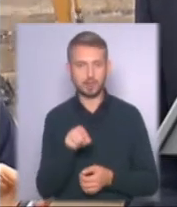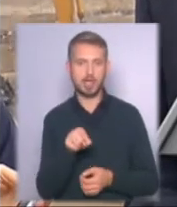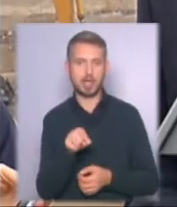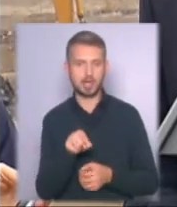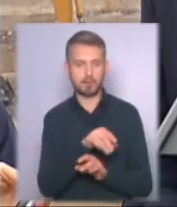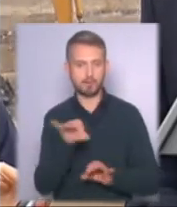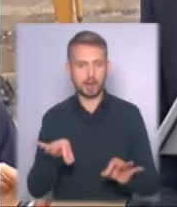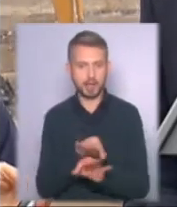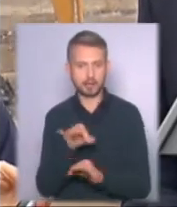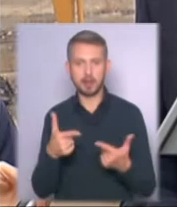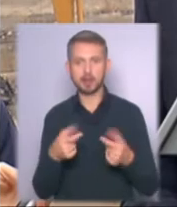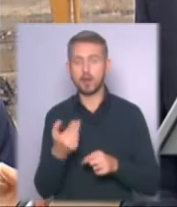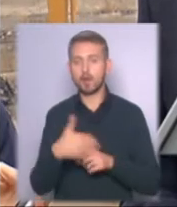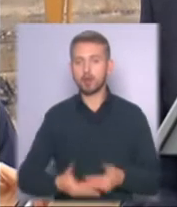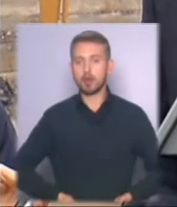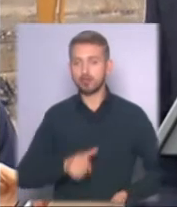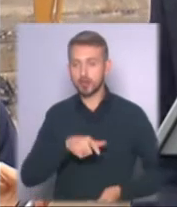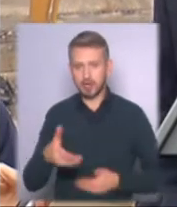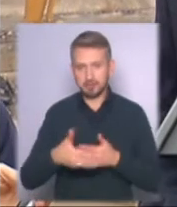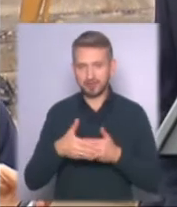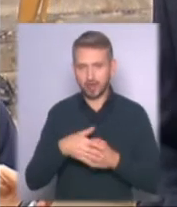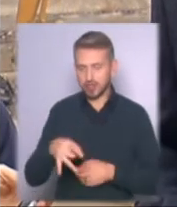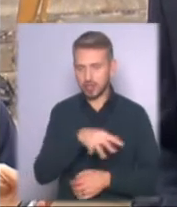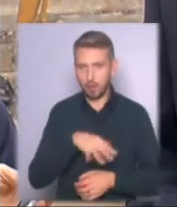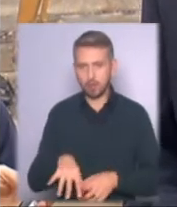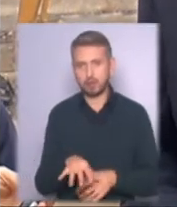данного проекта, где уже жители ближайших районов смогут